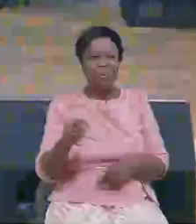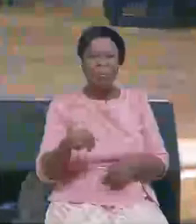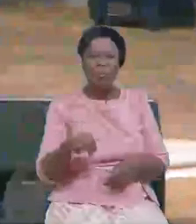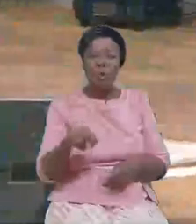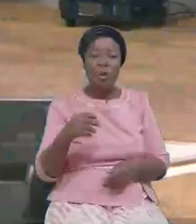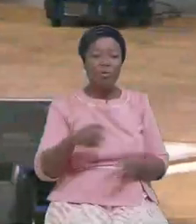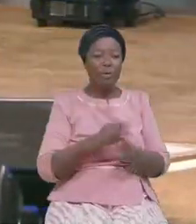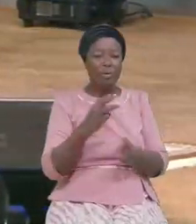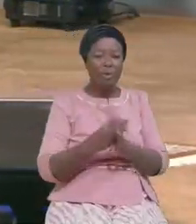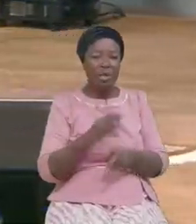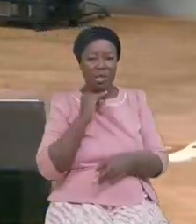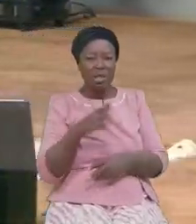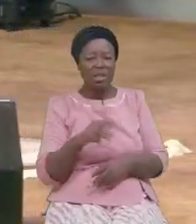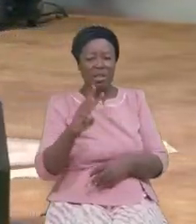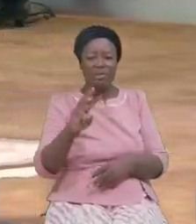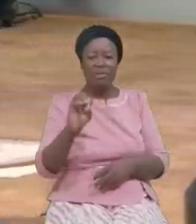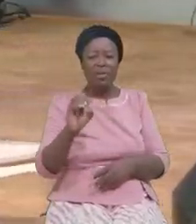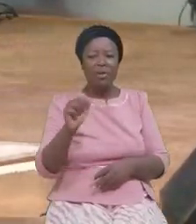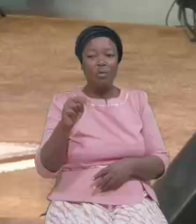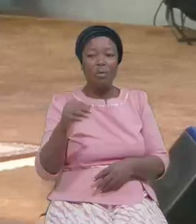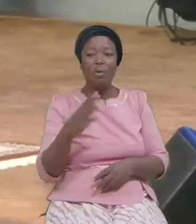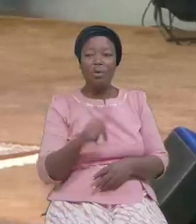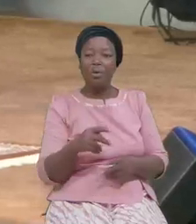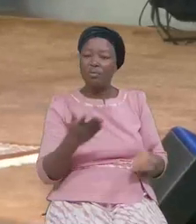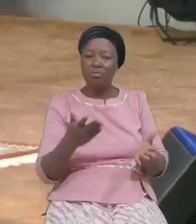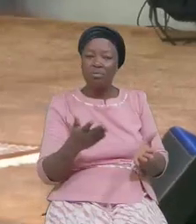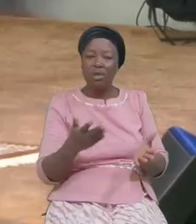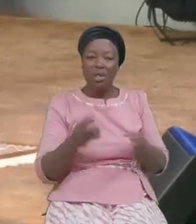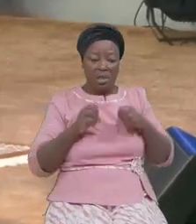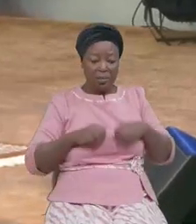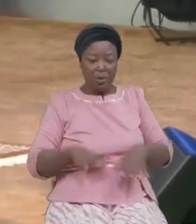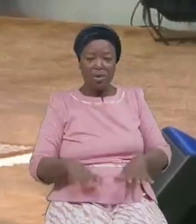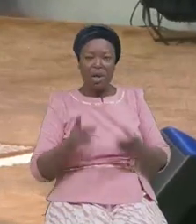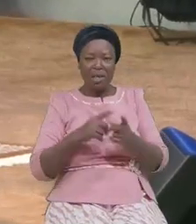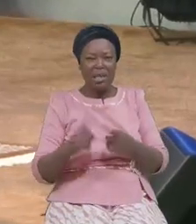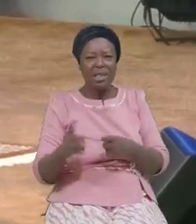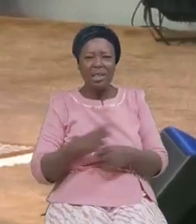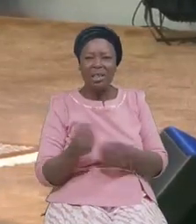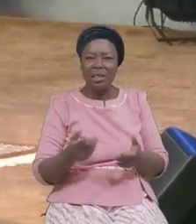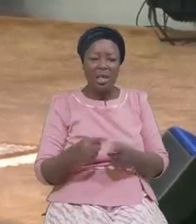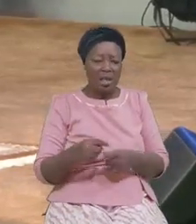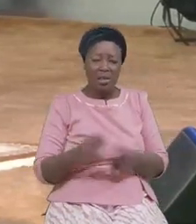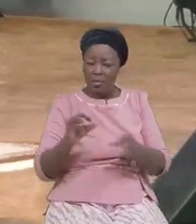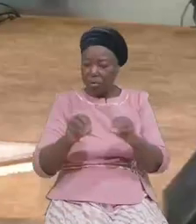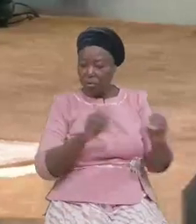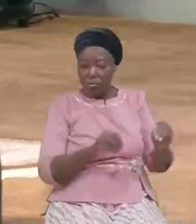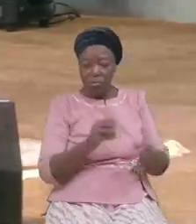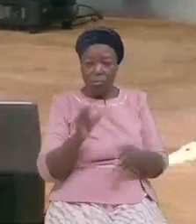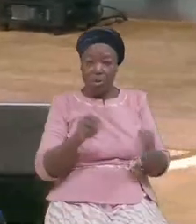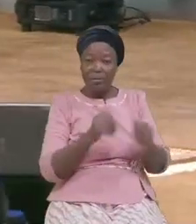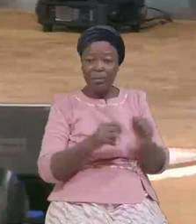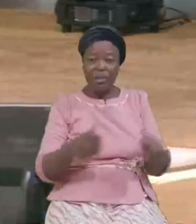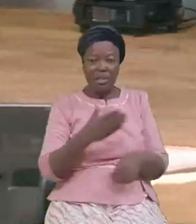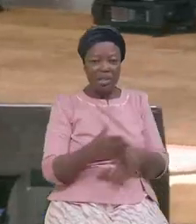l'intimidation. Les gens ont le droit d'aller de ce côté, se mettre en rang pour faire ceci, faire cela, et aller prendre et déposer